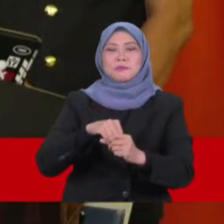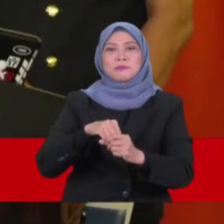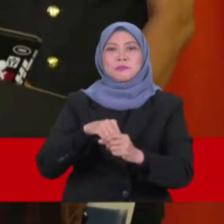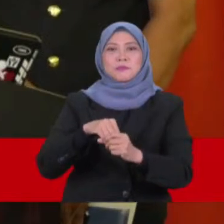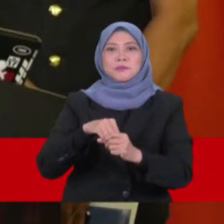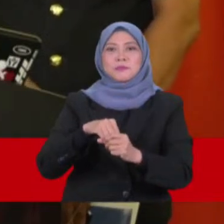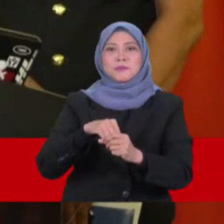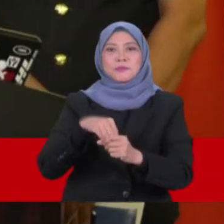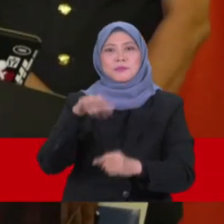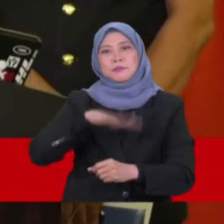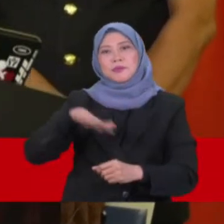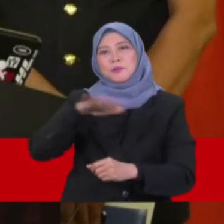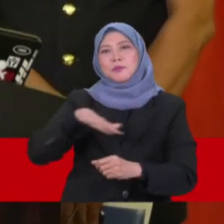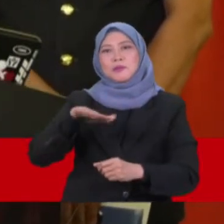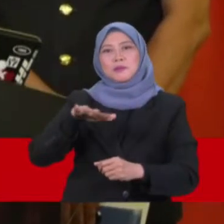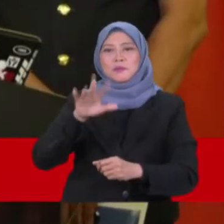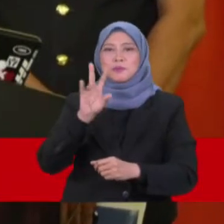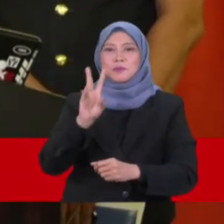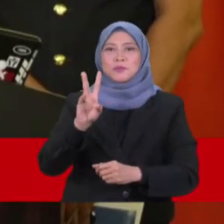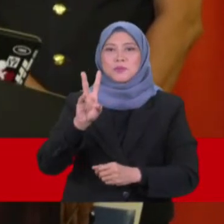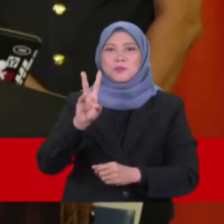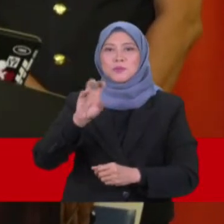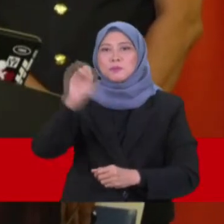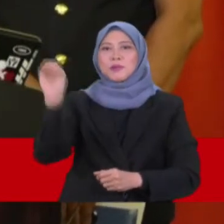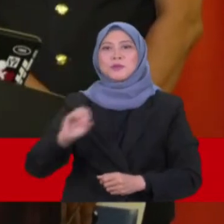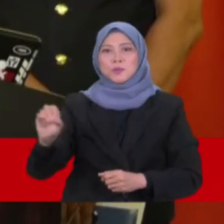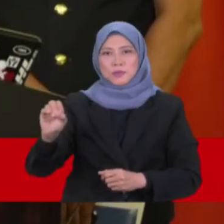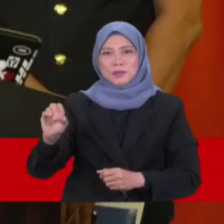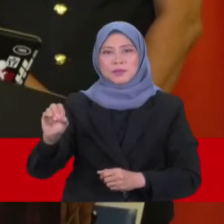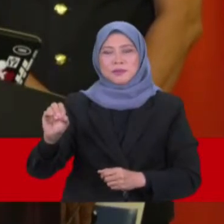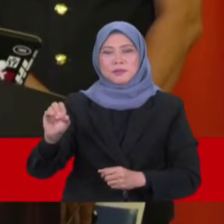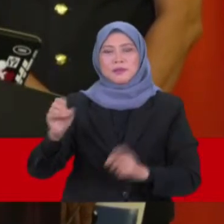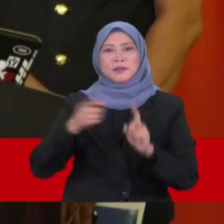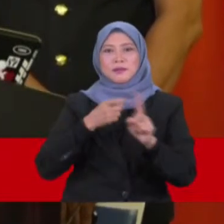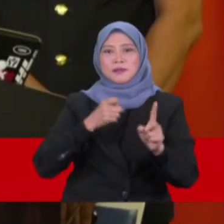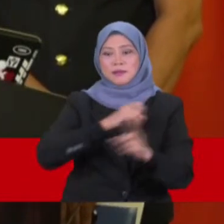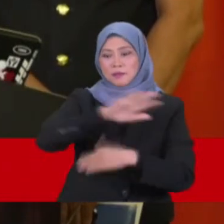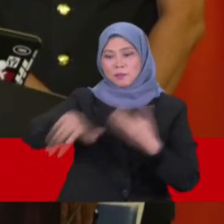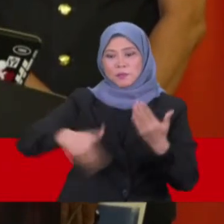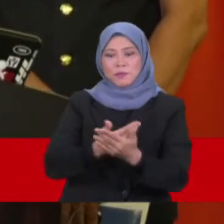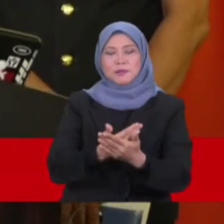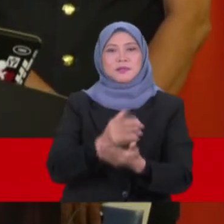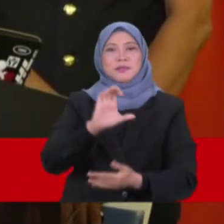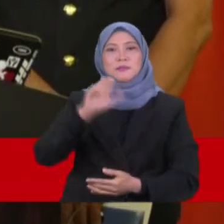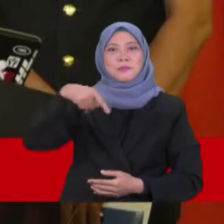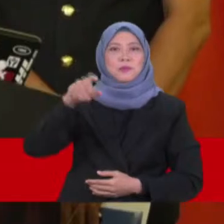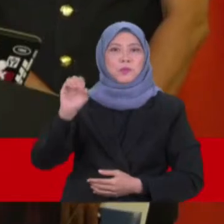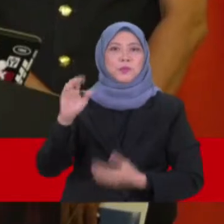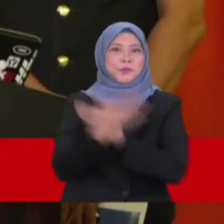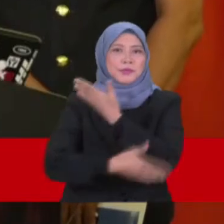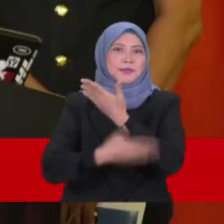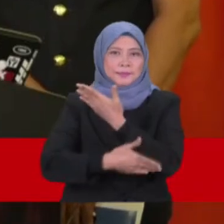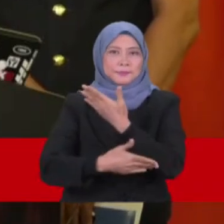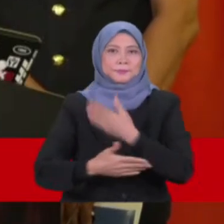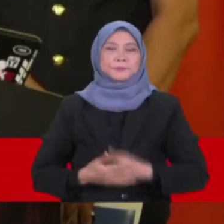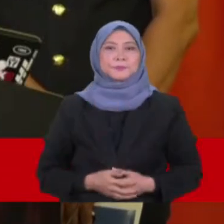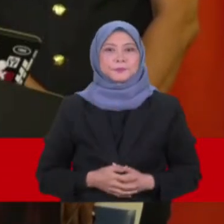kurang dari 7% daripada keseluruhan pengeluaran CPO negara.